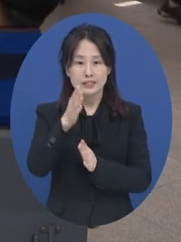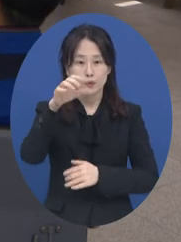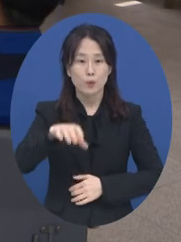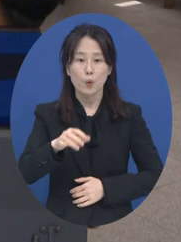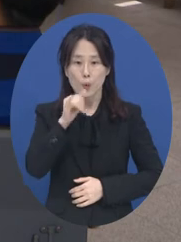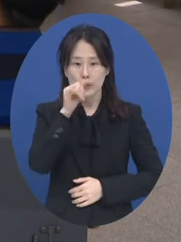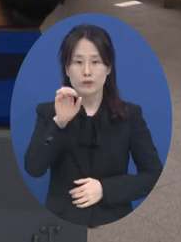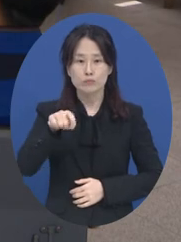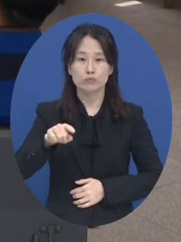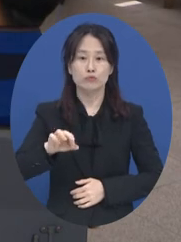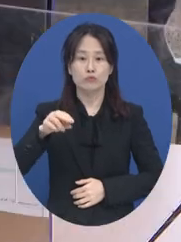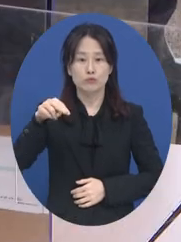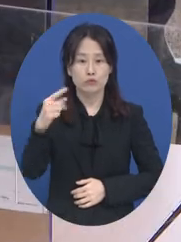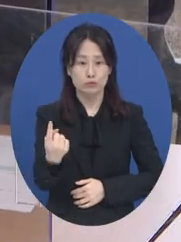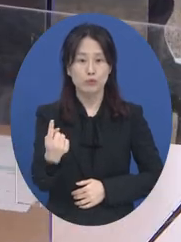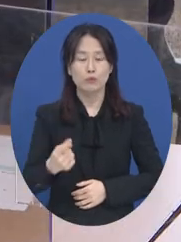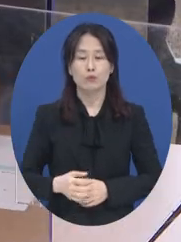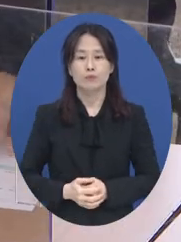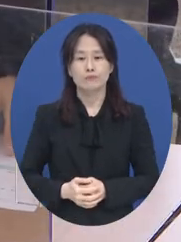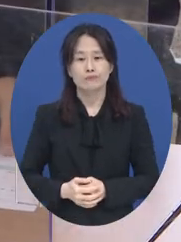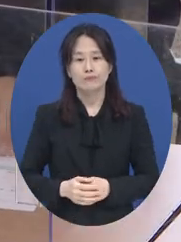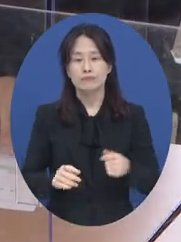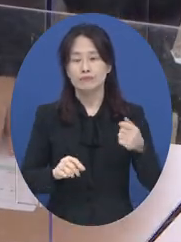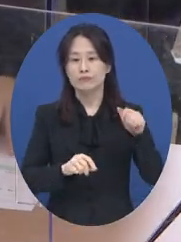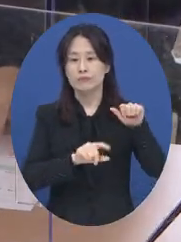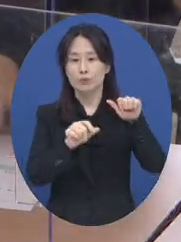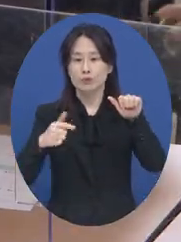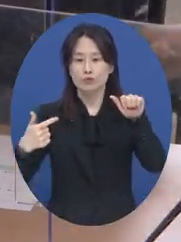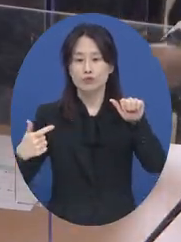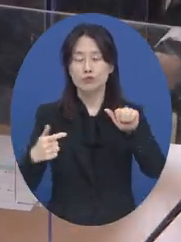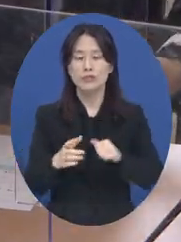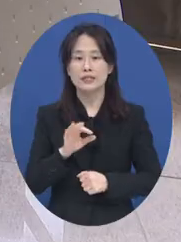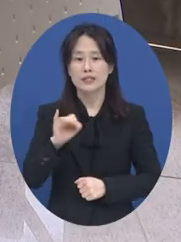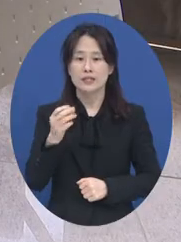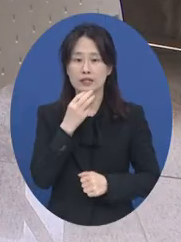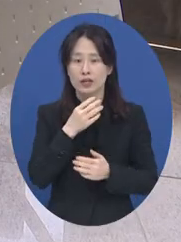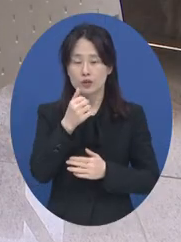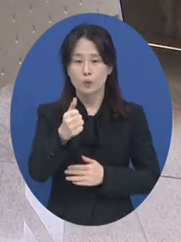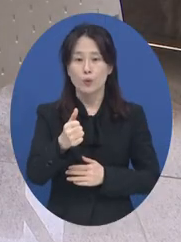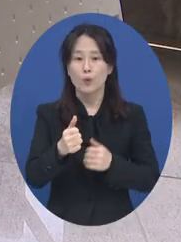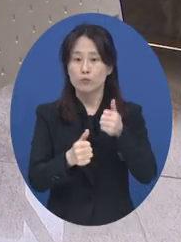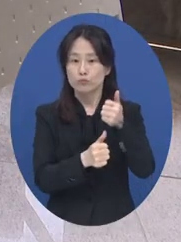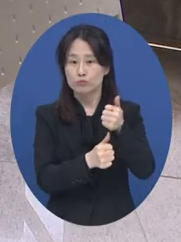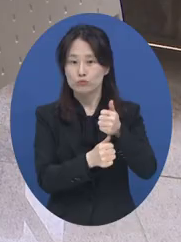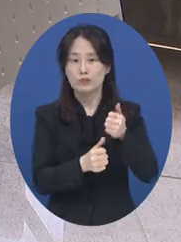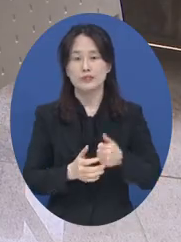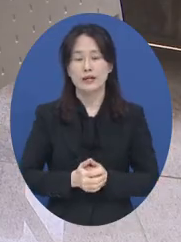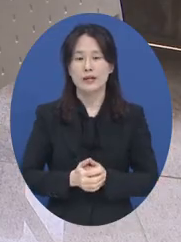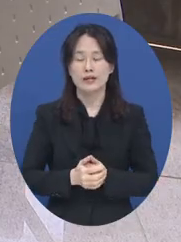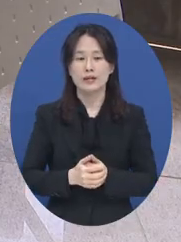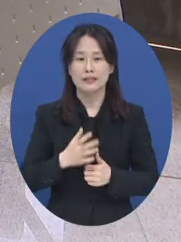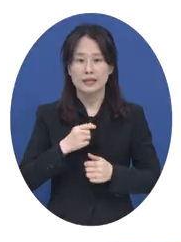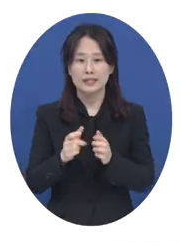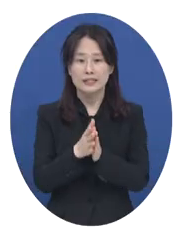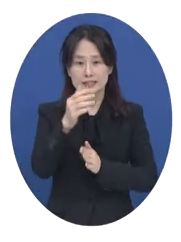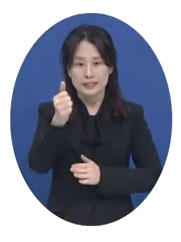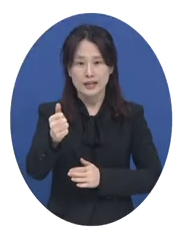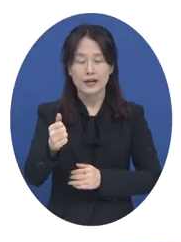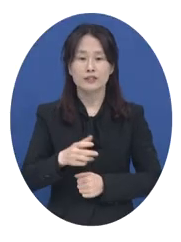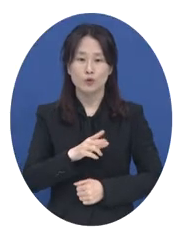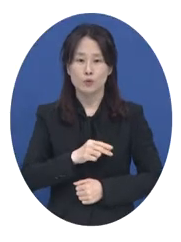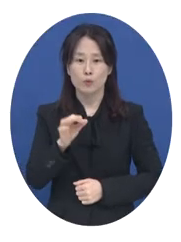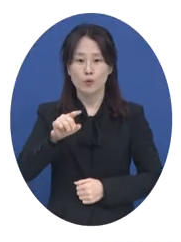경기도 안산시에 위치한 섬마을 풍도. 지난 6일 이용철 경기도 행정일부지사가 이진찬 안산시